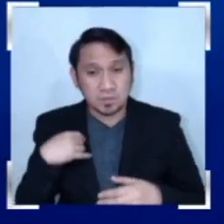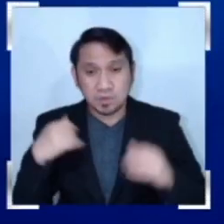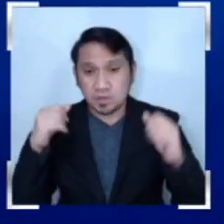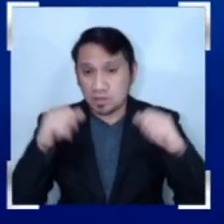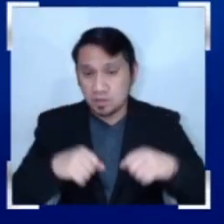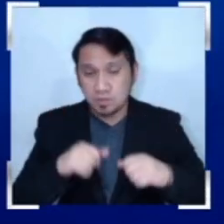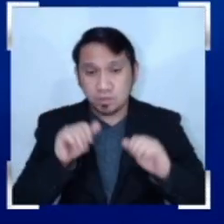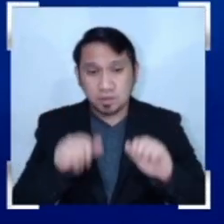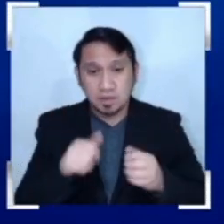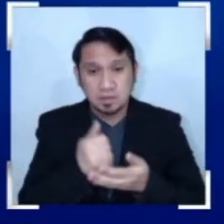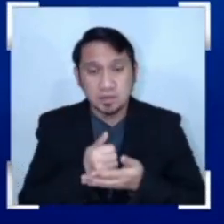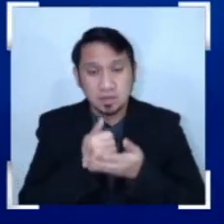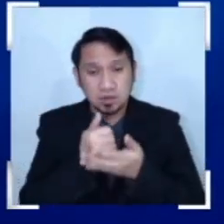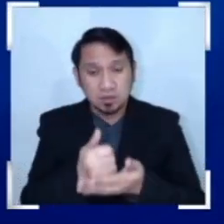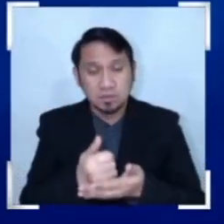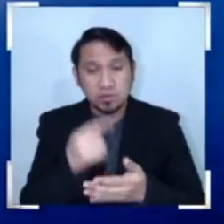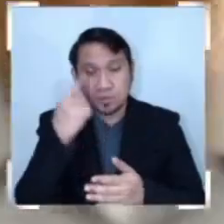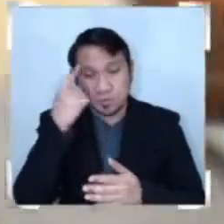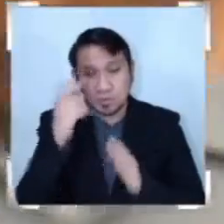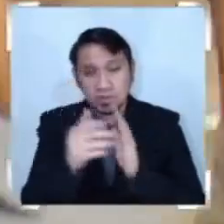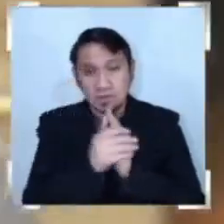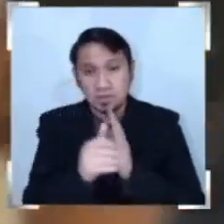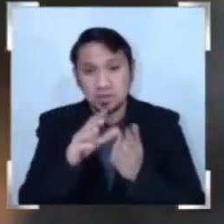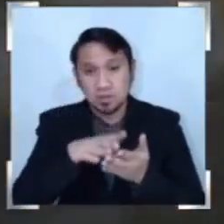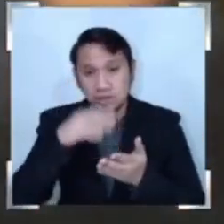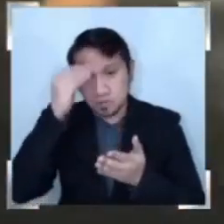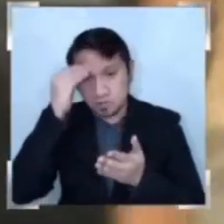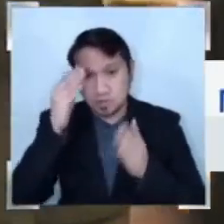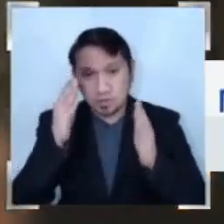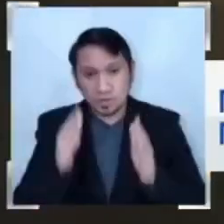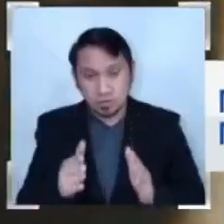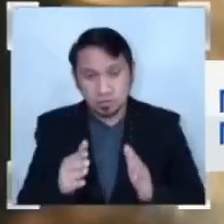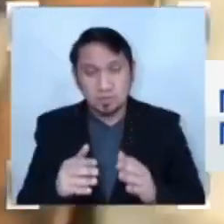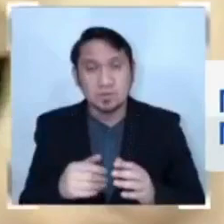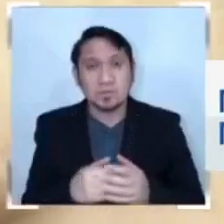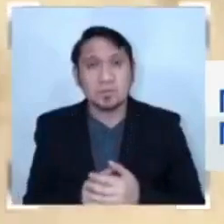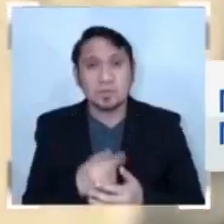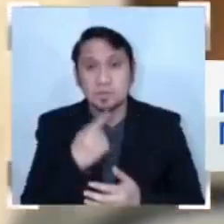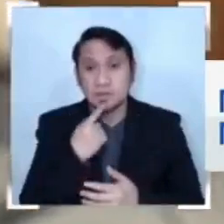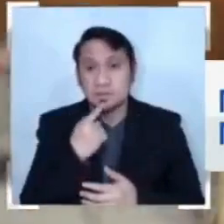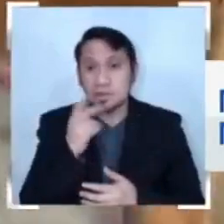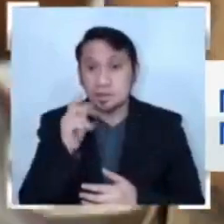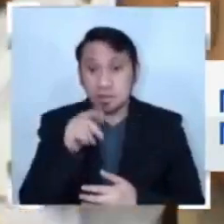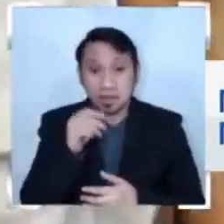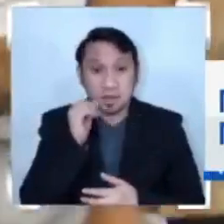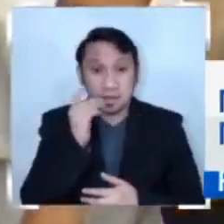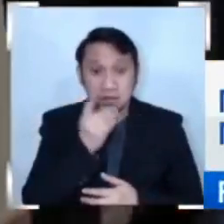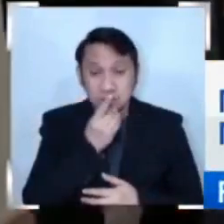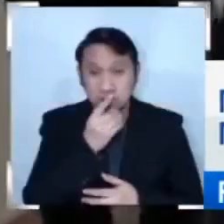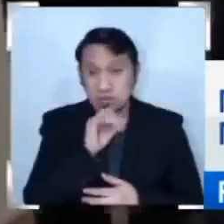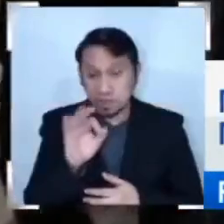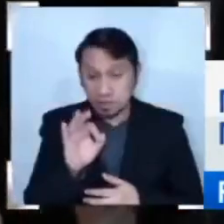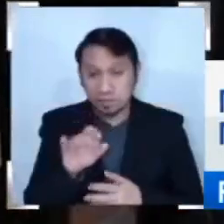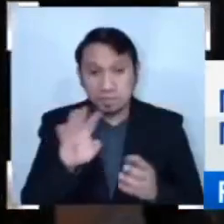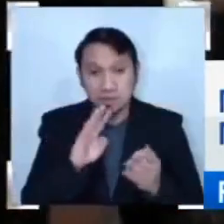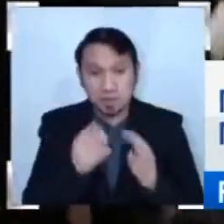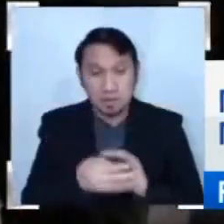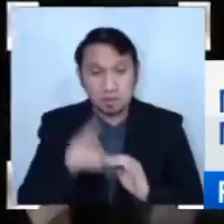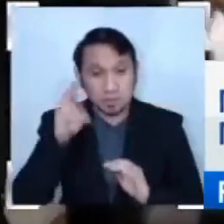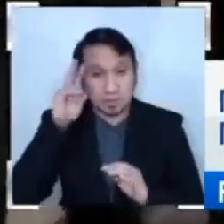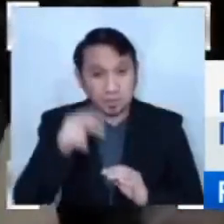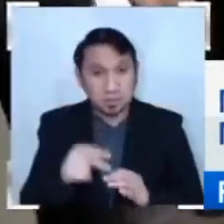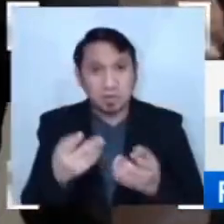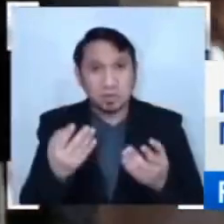sa pag-produce ng skilled learners sa bansa. Dati nang sinabi ni Duterte na kung mahalal siyang pangalawang pangulo, ipapanukala niya